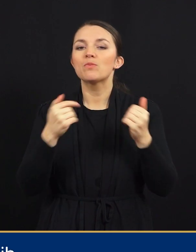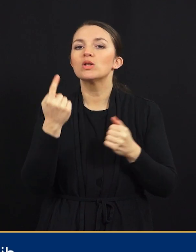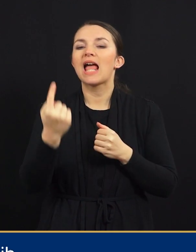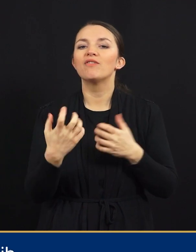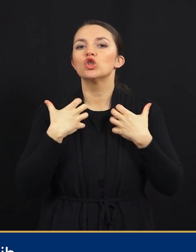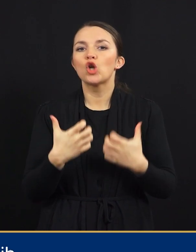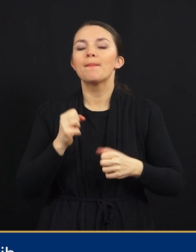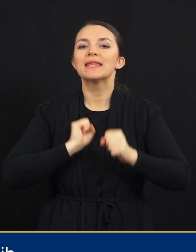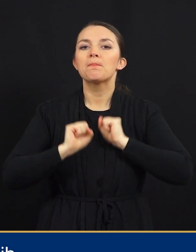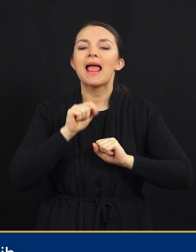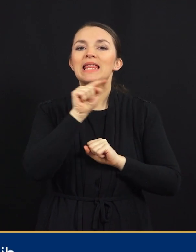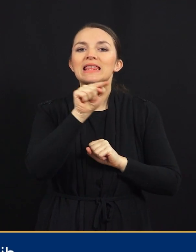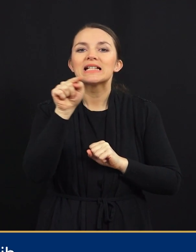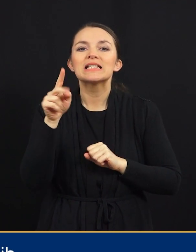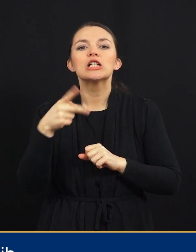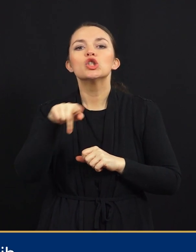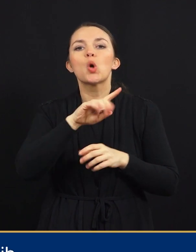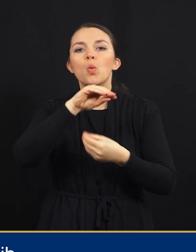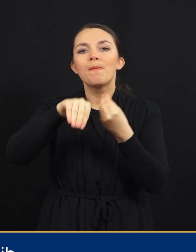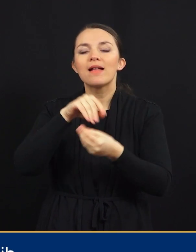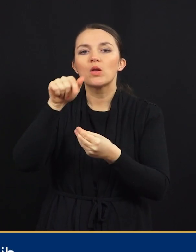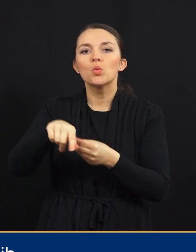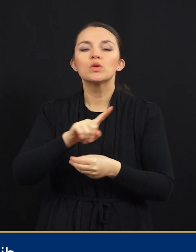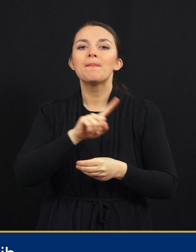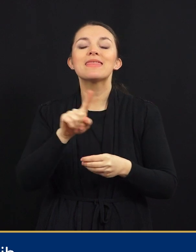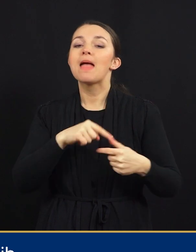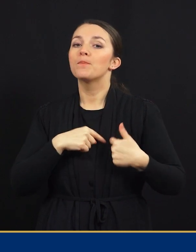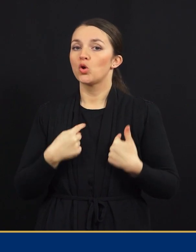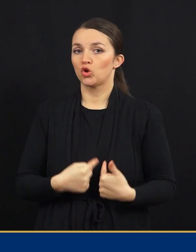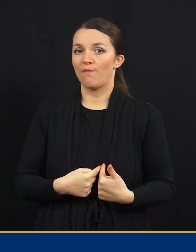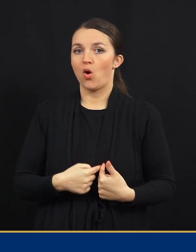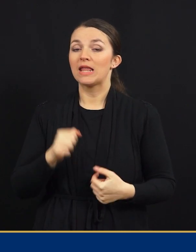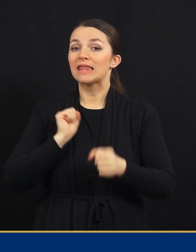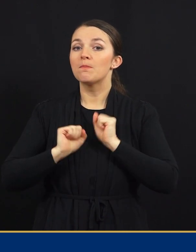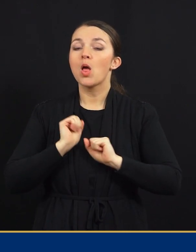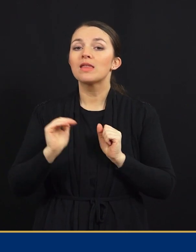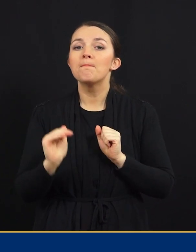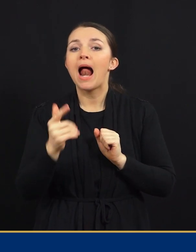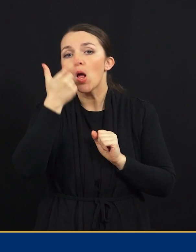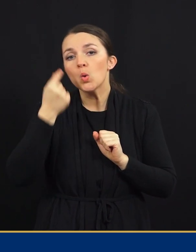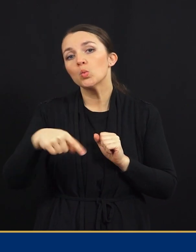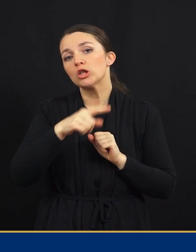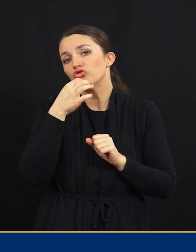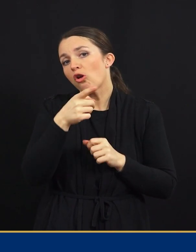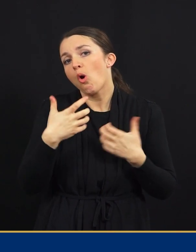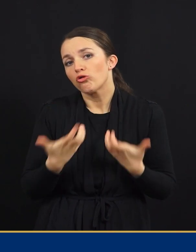Izpostaviti želim trpljenje tistih, ki so vanjo vpleteni neprostovoljno, trpljenje malih ljudi, če hočete.